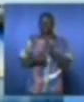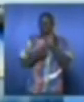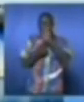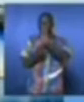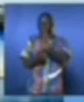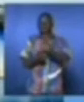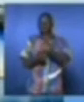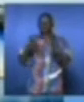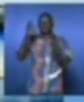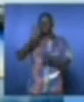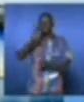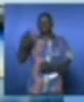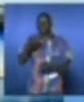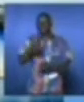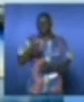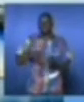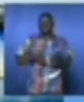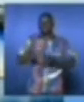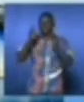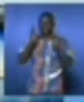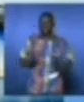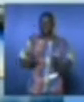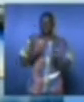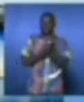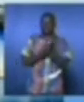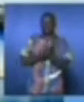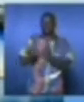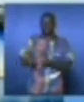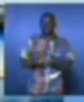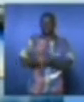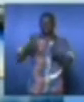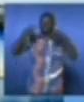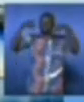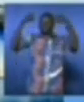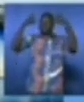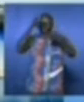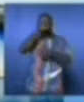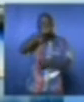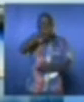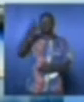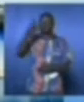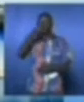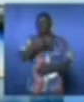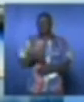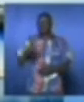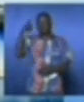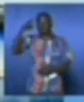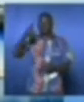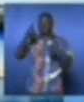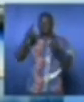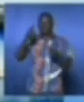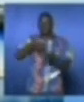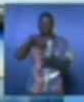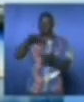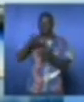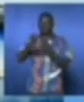Bagré en 2012 comme directeur de l'école, réalise chaque année un taux de succès de 100% au certificat d'études primaires. On suit son